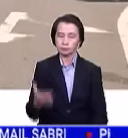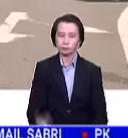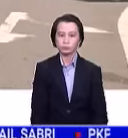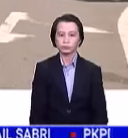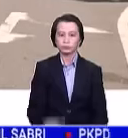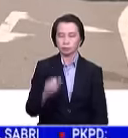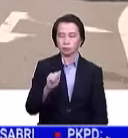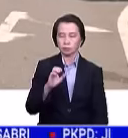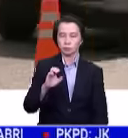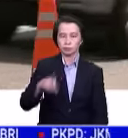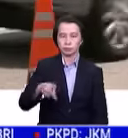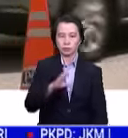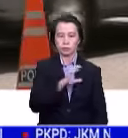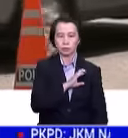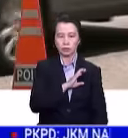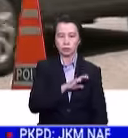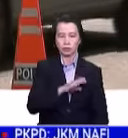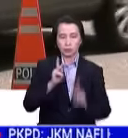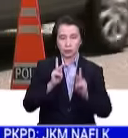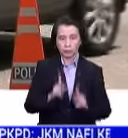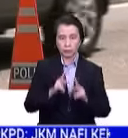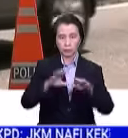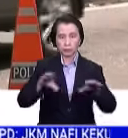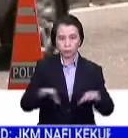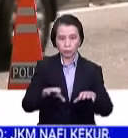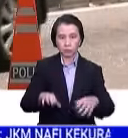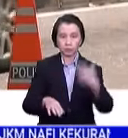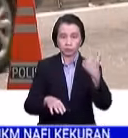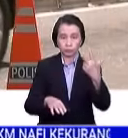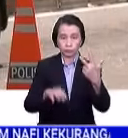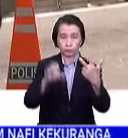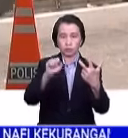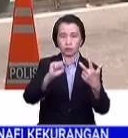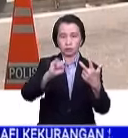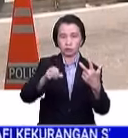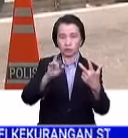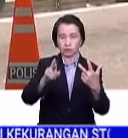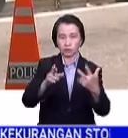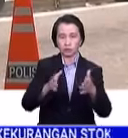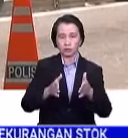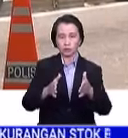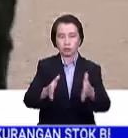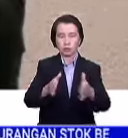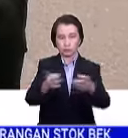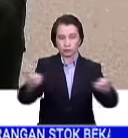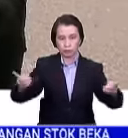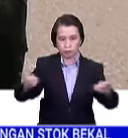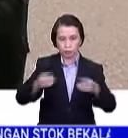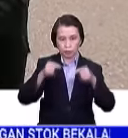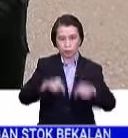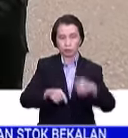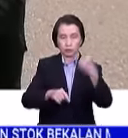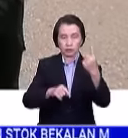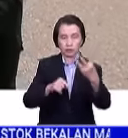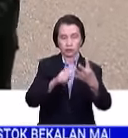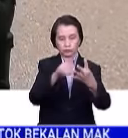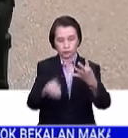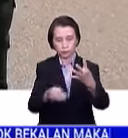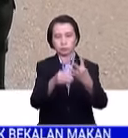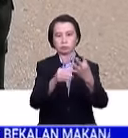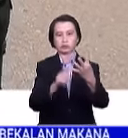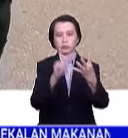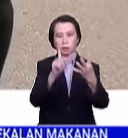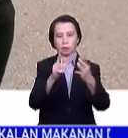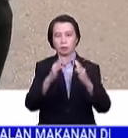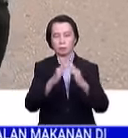Menurut ACP Beh Eng Lai, pihaknya melaksanakan 3 SJR di sekitar daerah ini termasuk satu tambahan SJR